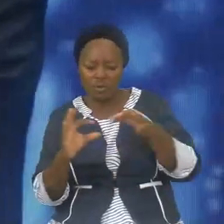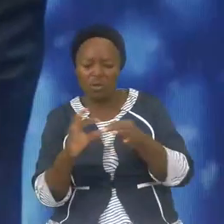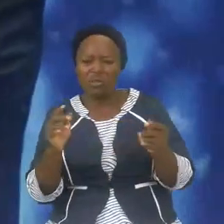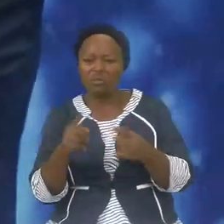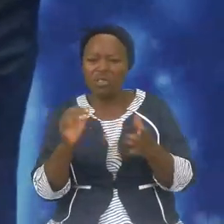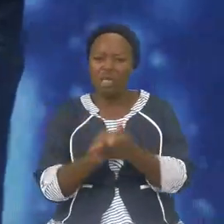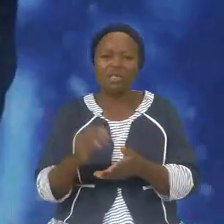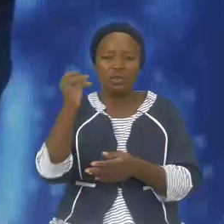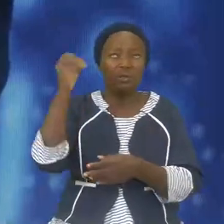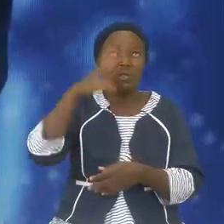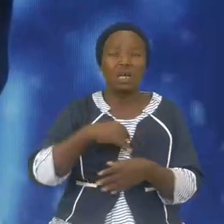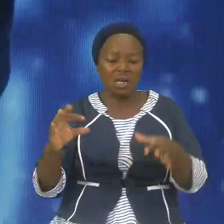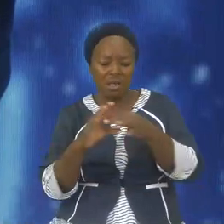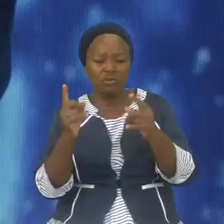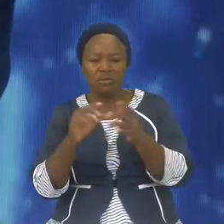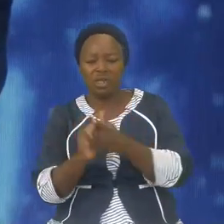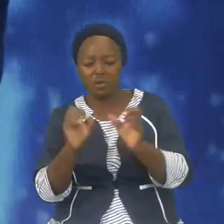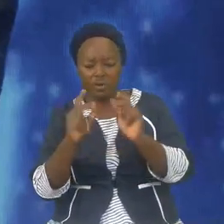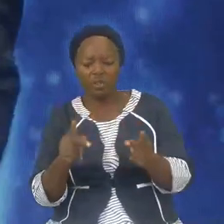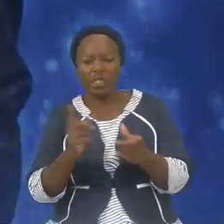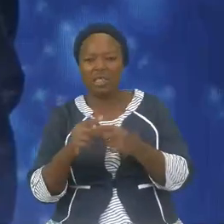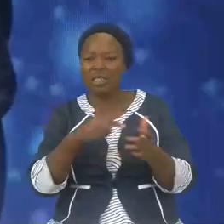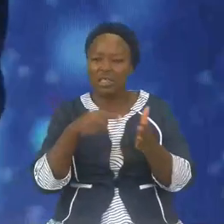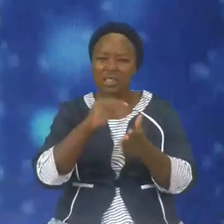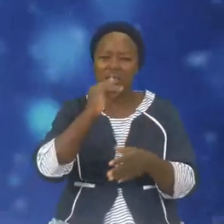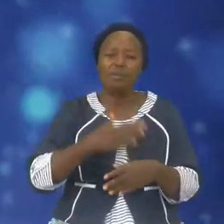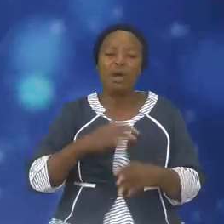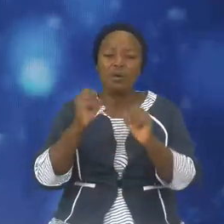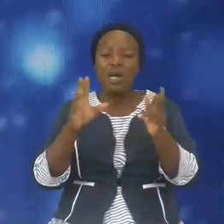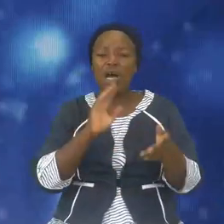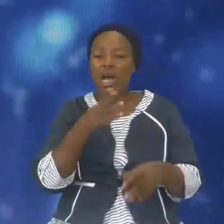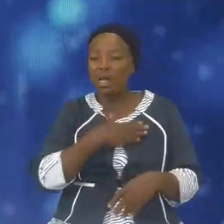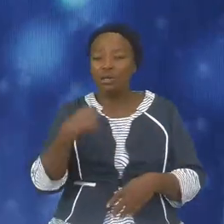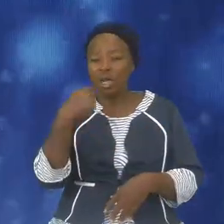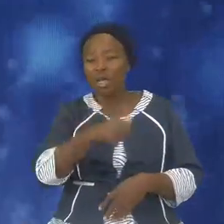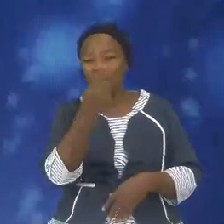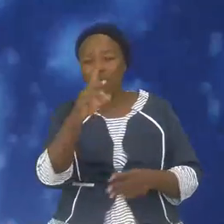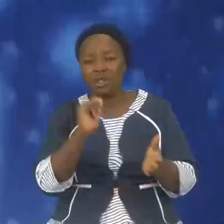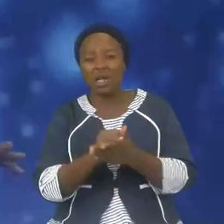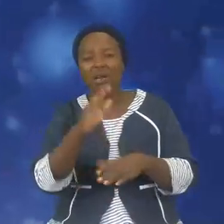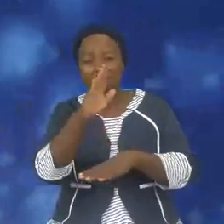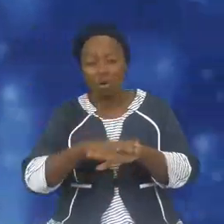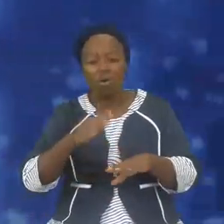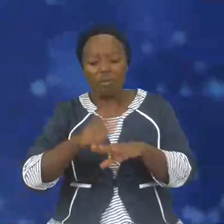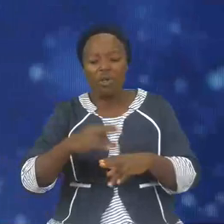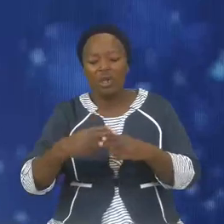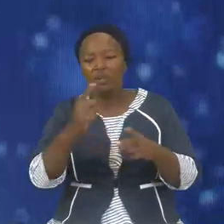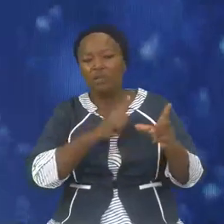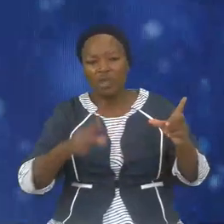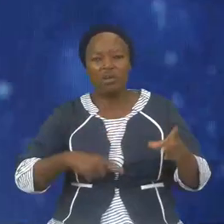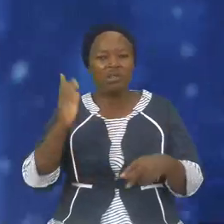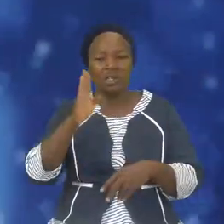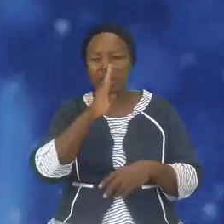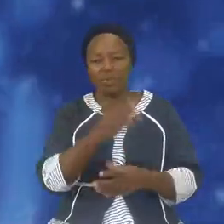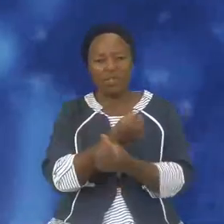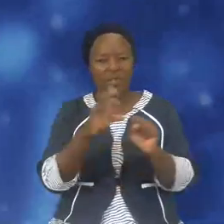gens se connectent à cette grâce et se connectent à l'opportunité. Voici ma chance, et quiconque invoquera le